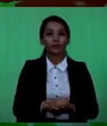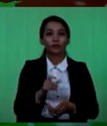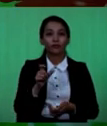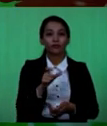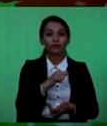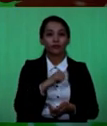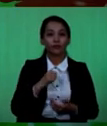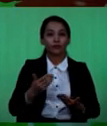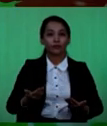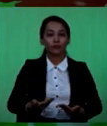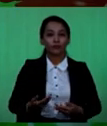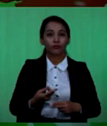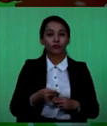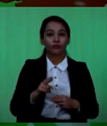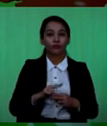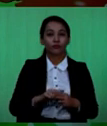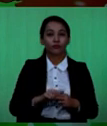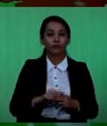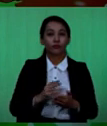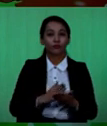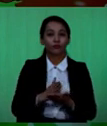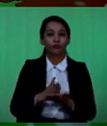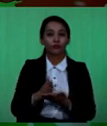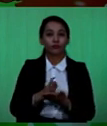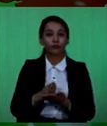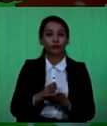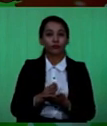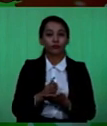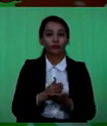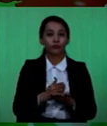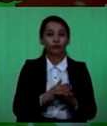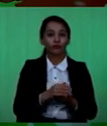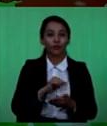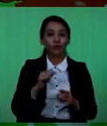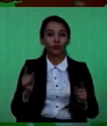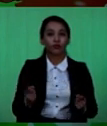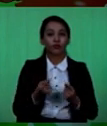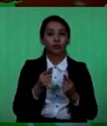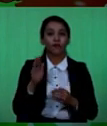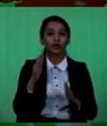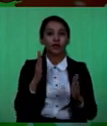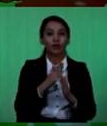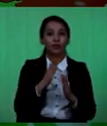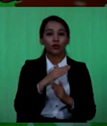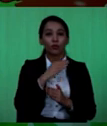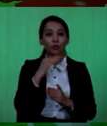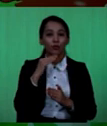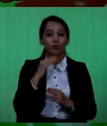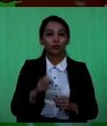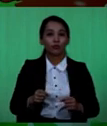Inson o'zi yashashi uchun sharoitlarni yaratibgina qolmay, shu bilan birga tabiatga